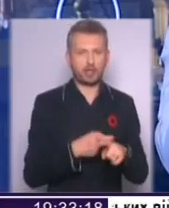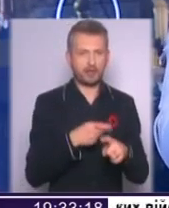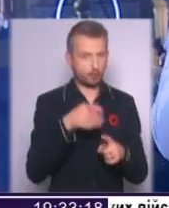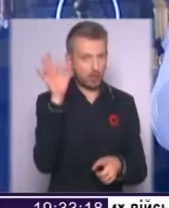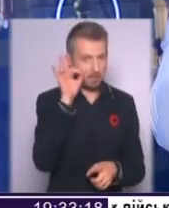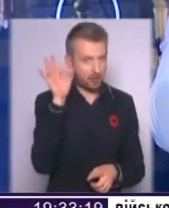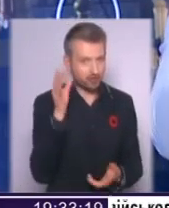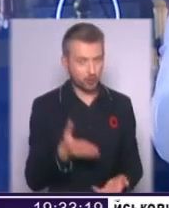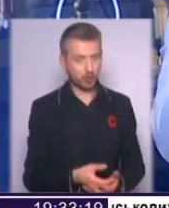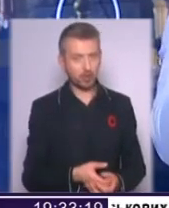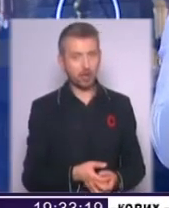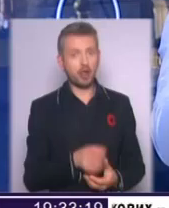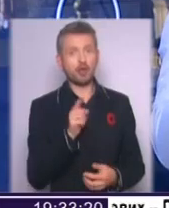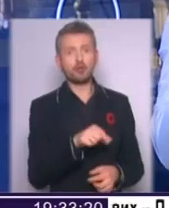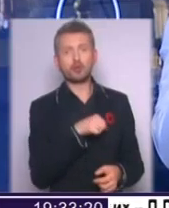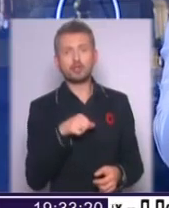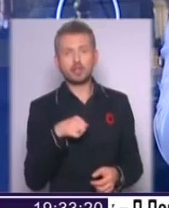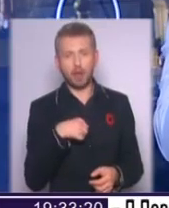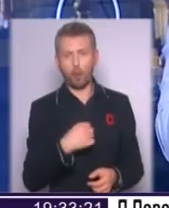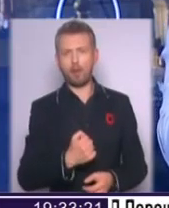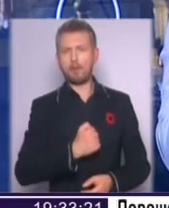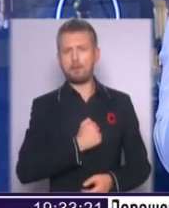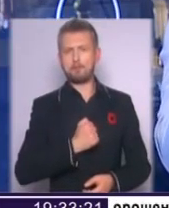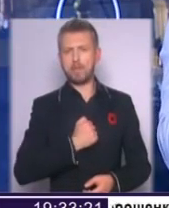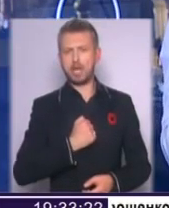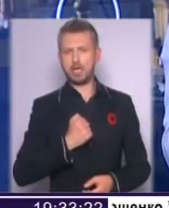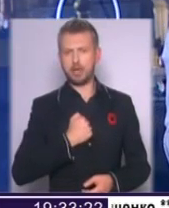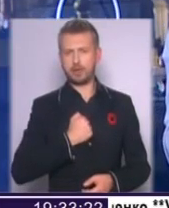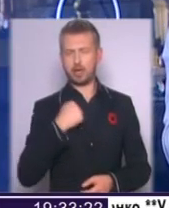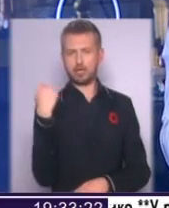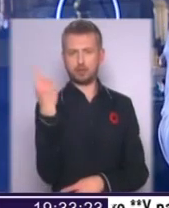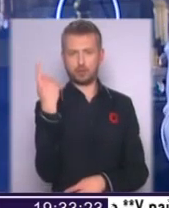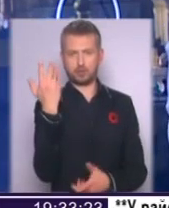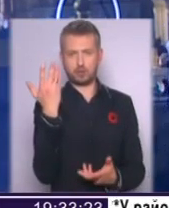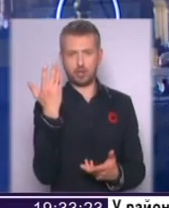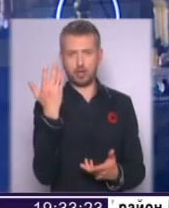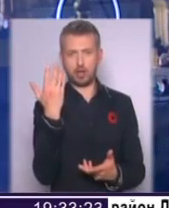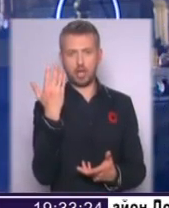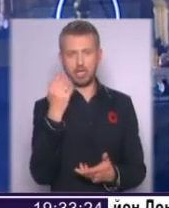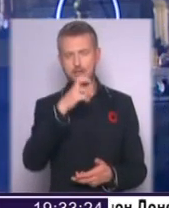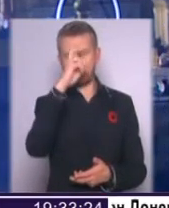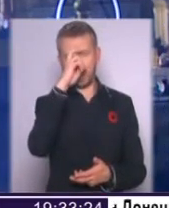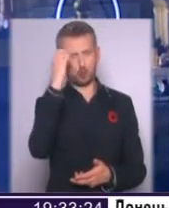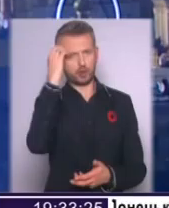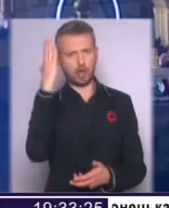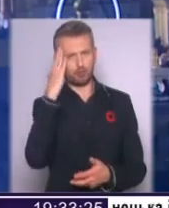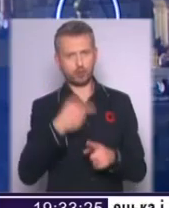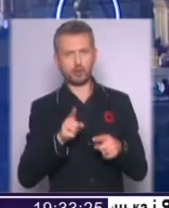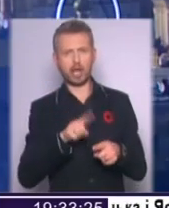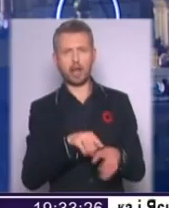так, так, ту ж саму мілітаристську імператорську Японію, яка здійснювала